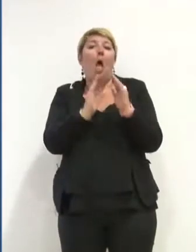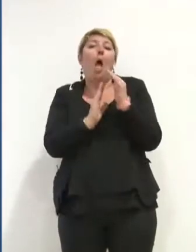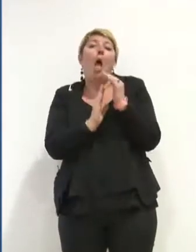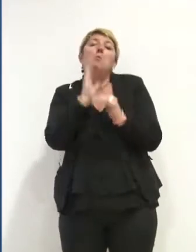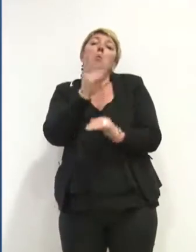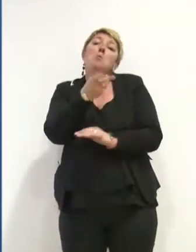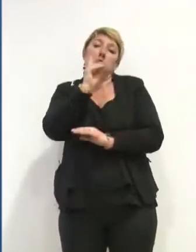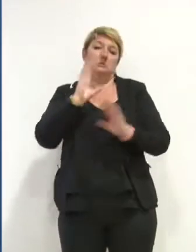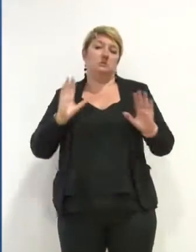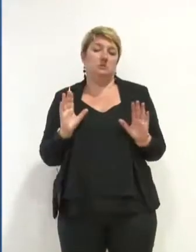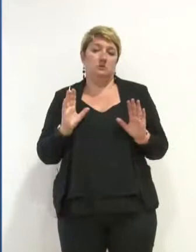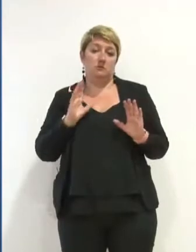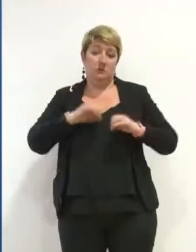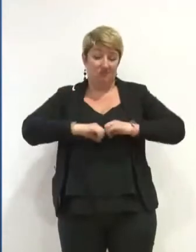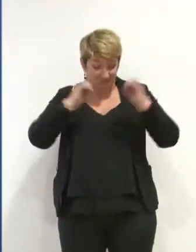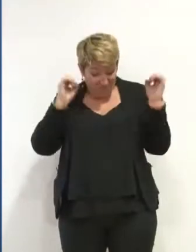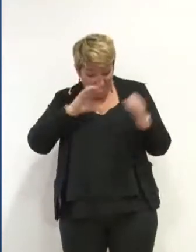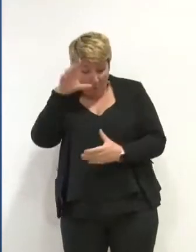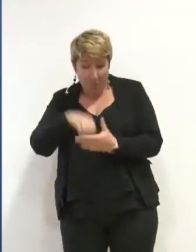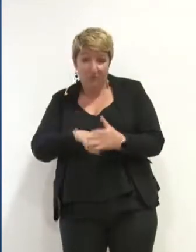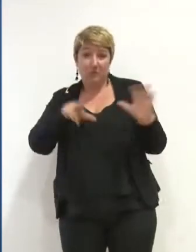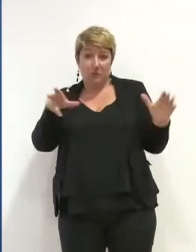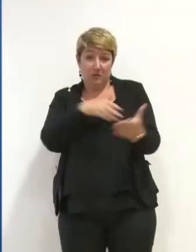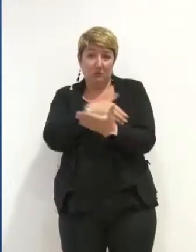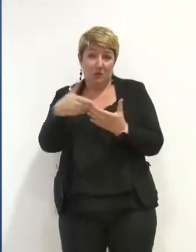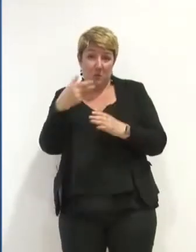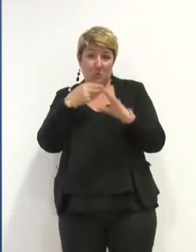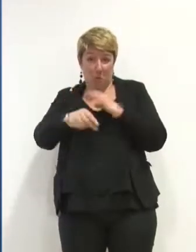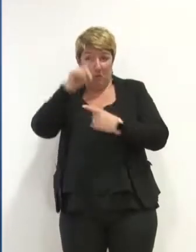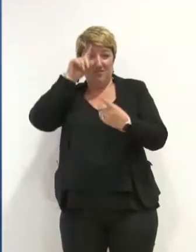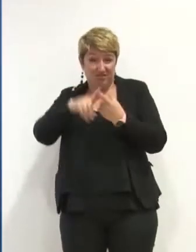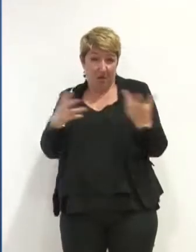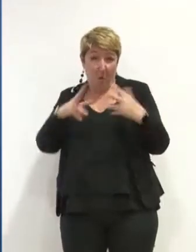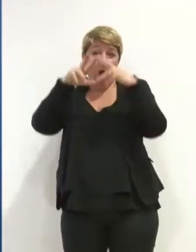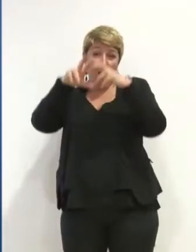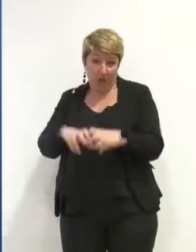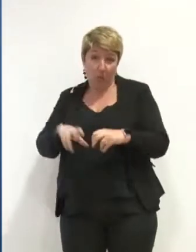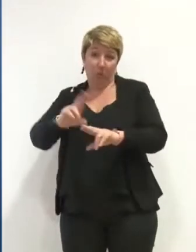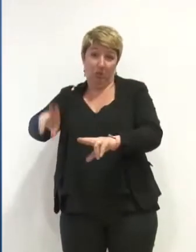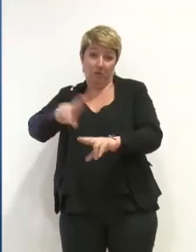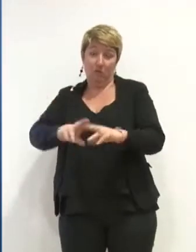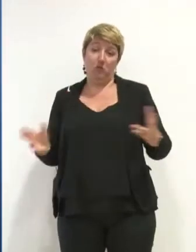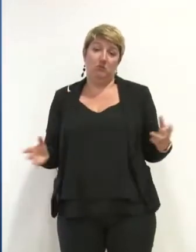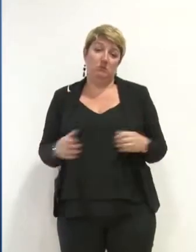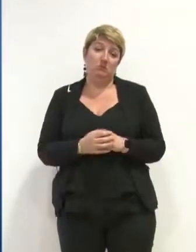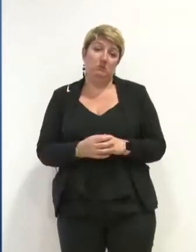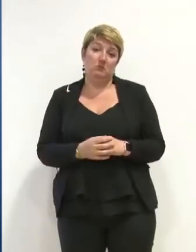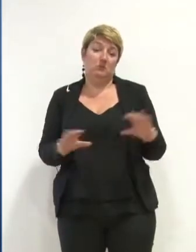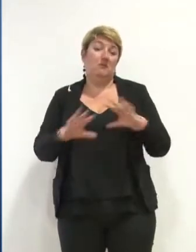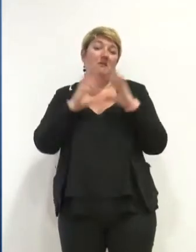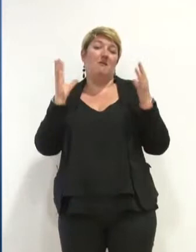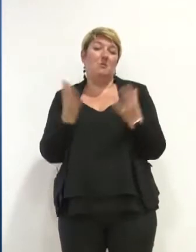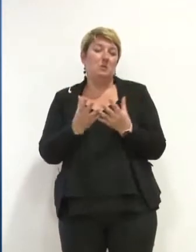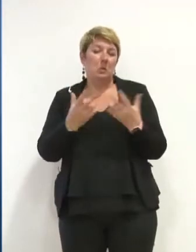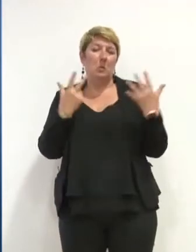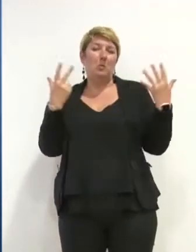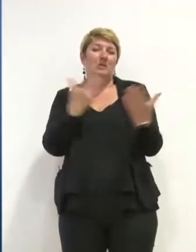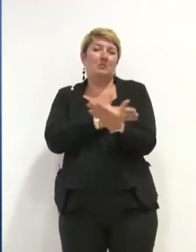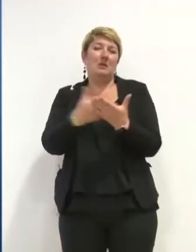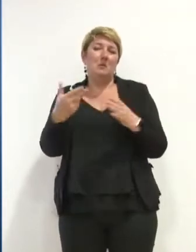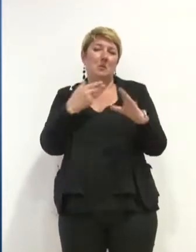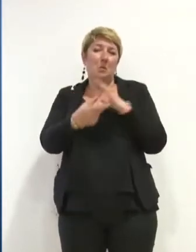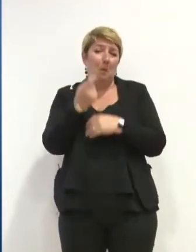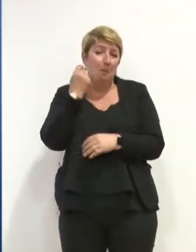dont presque 8 millions d'euros pour les études et travaux. C'est presque 8 millions d'euros. Que